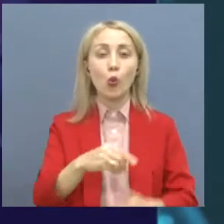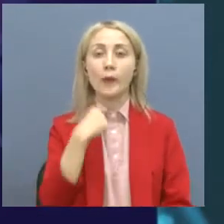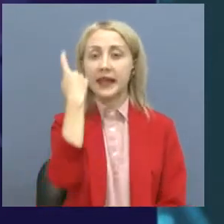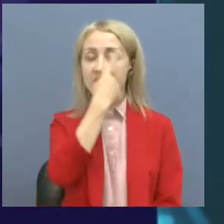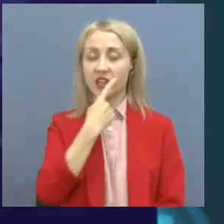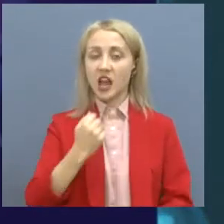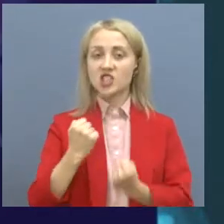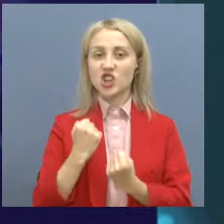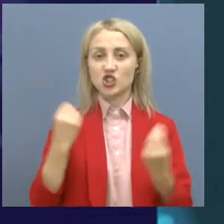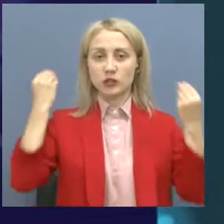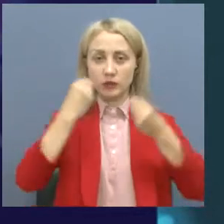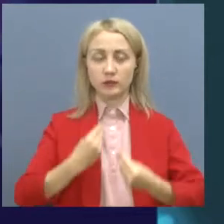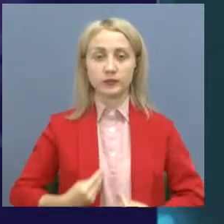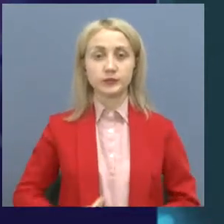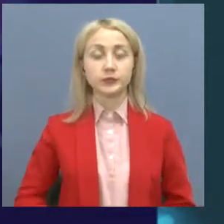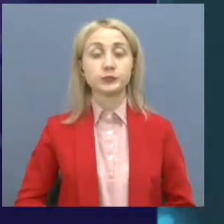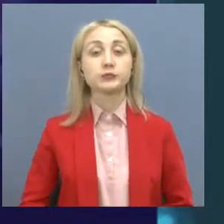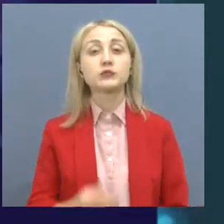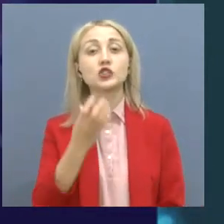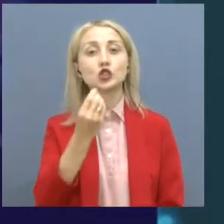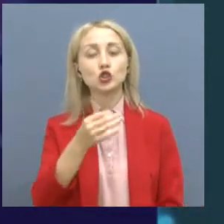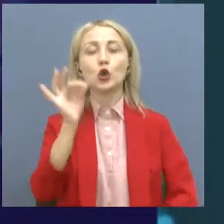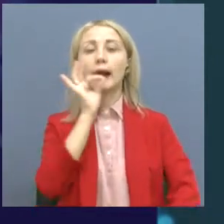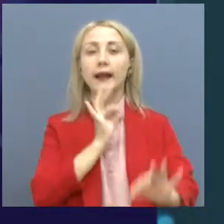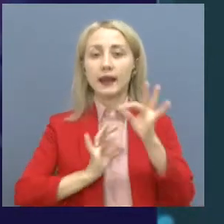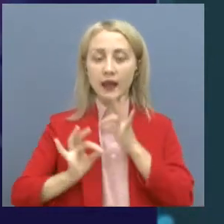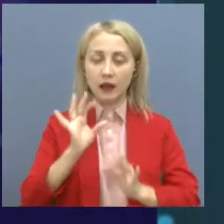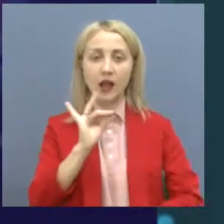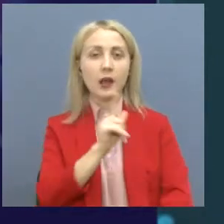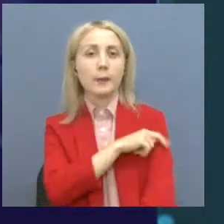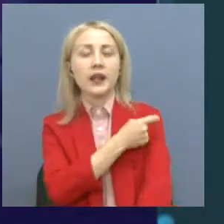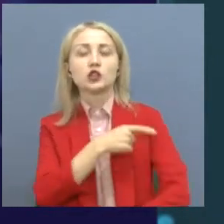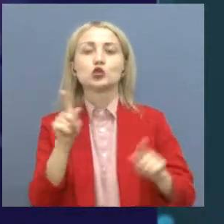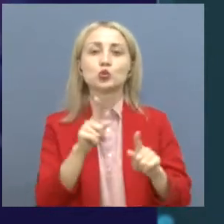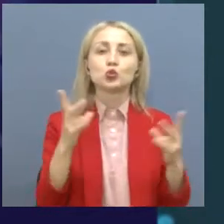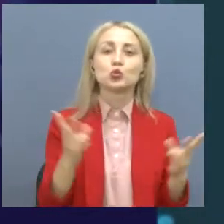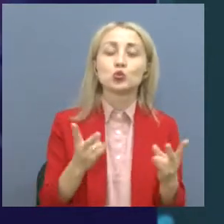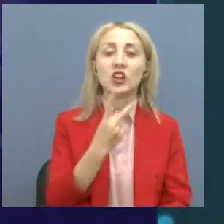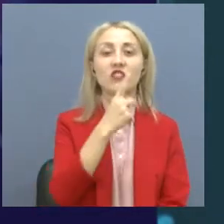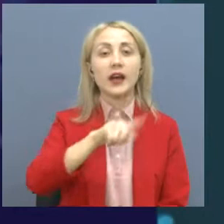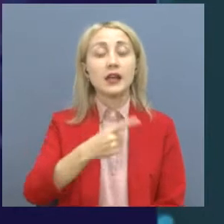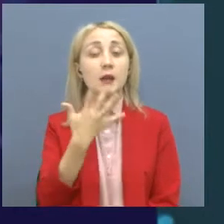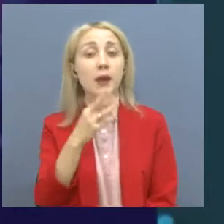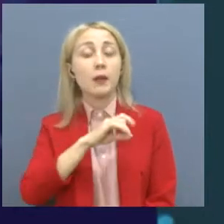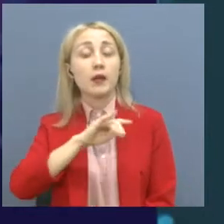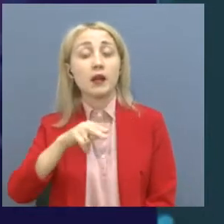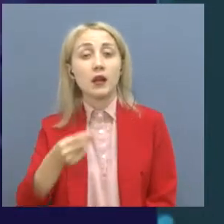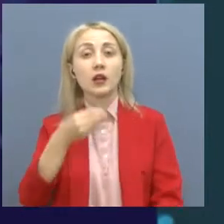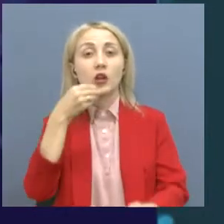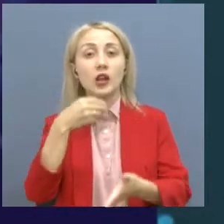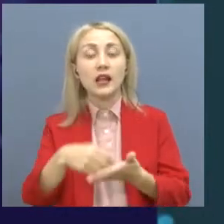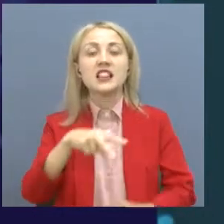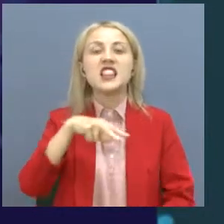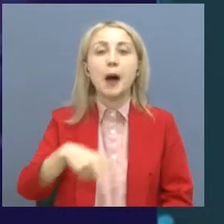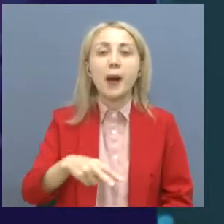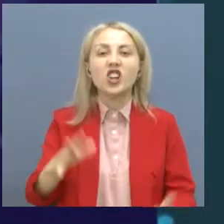2,5 миллиард зертханалық құрылғы мен коронавирусты анықтайтын тест алуға, 100 миллион теңге коронавирусты анықтауға арналған реагенттер жиынтығын